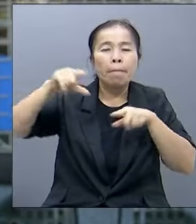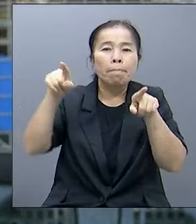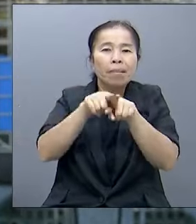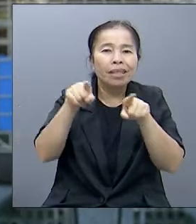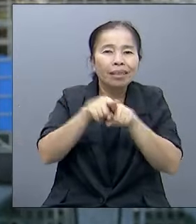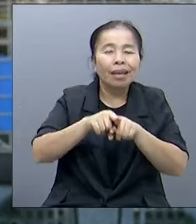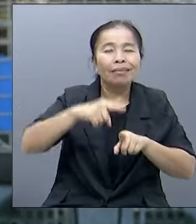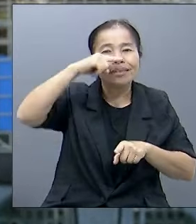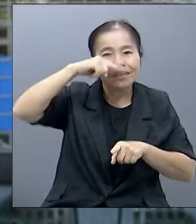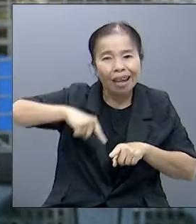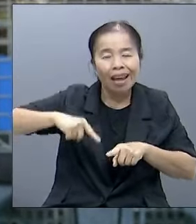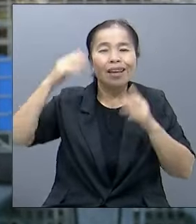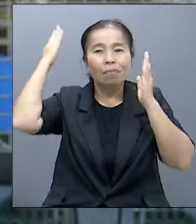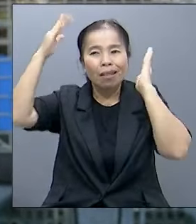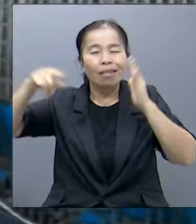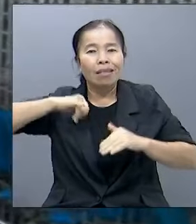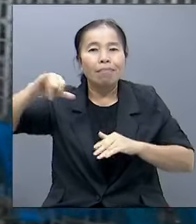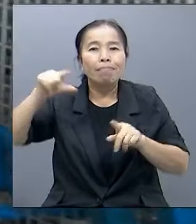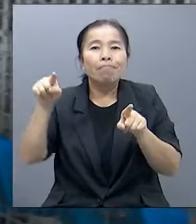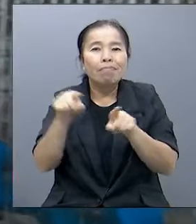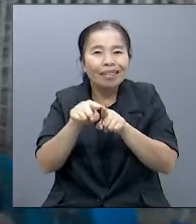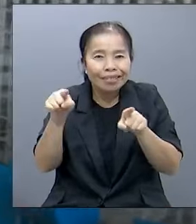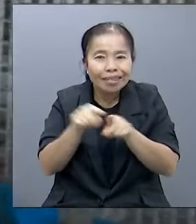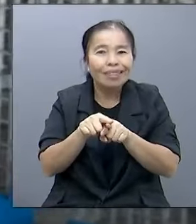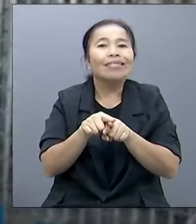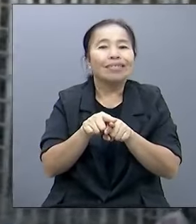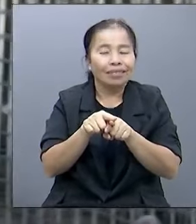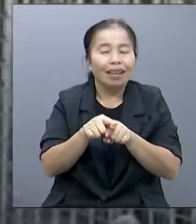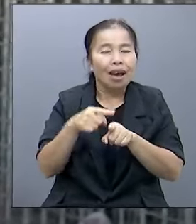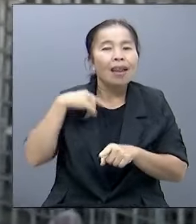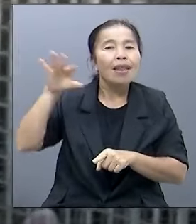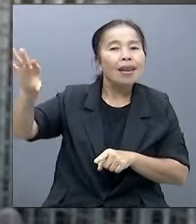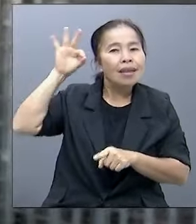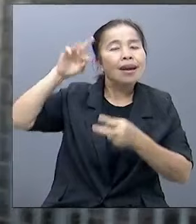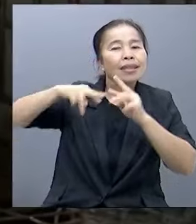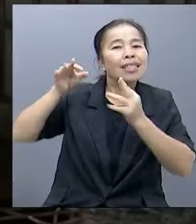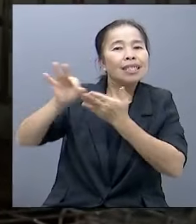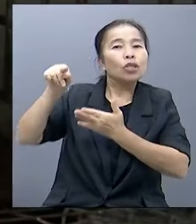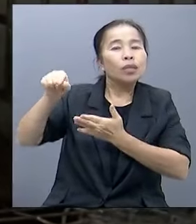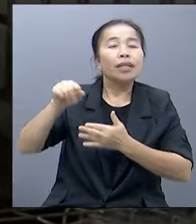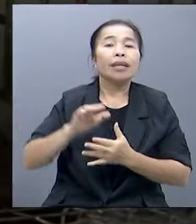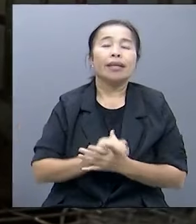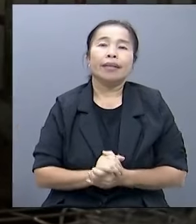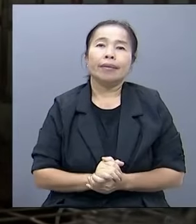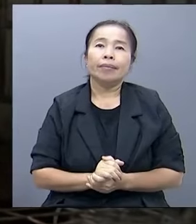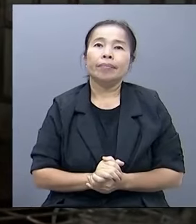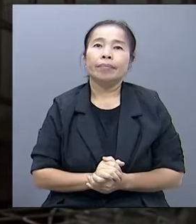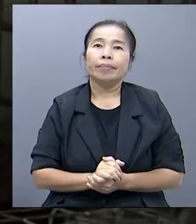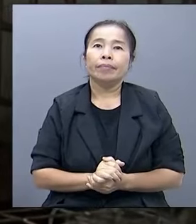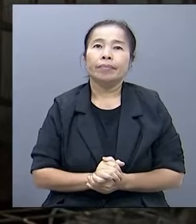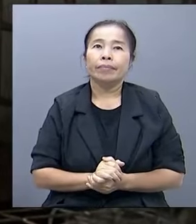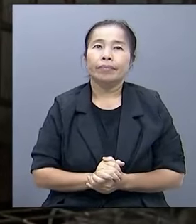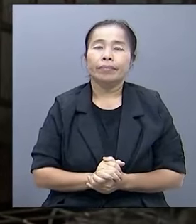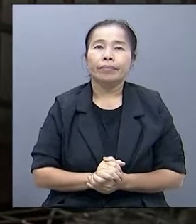ชื้นก็คือคล้ายๆบ้านเรา